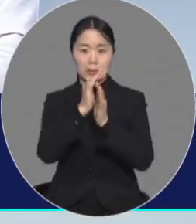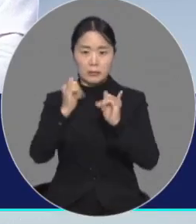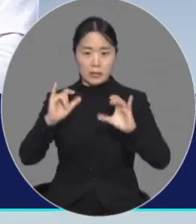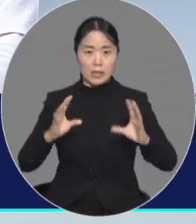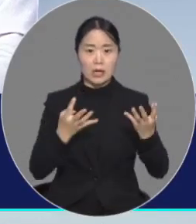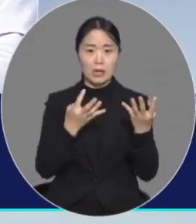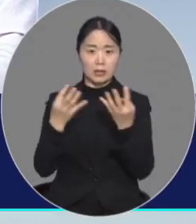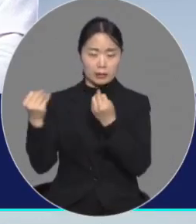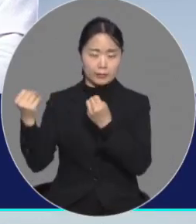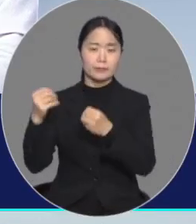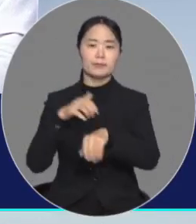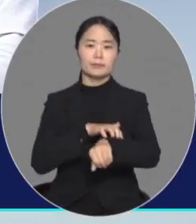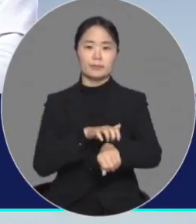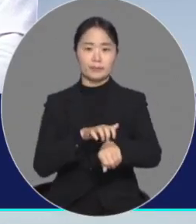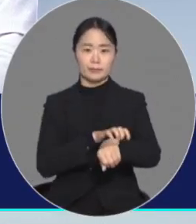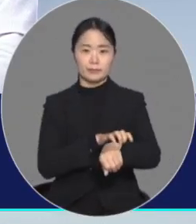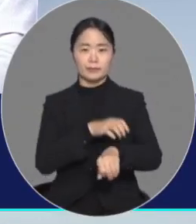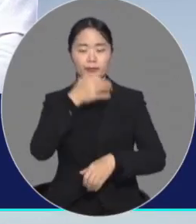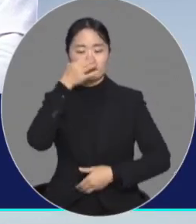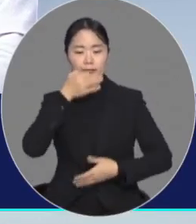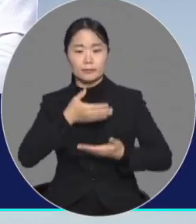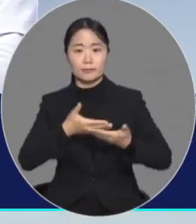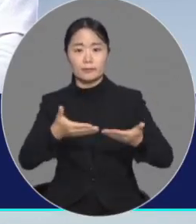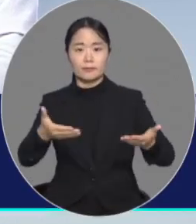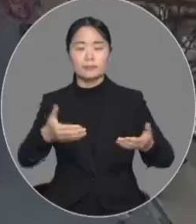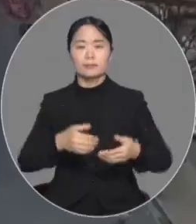불편을 겪었습니다. 배대원 기자입니다.